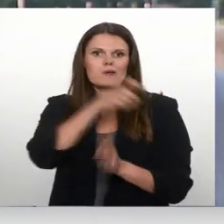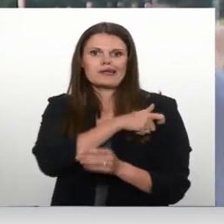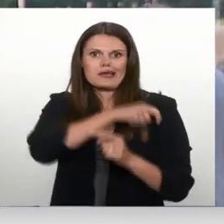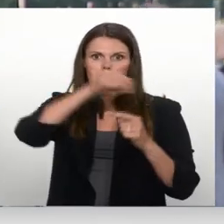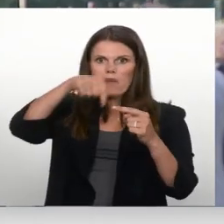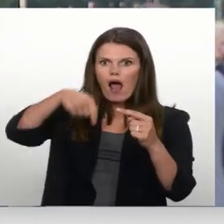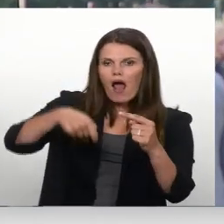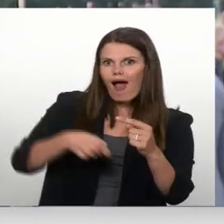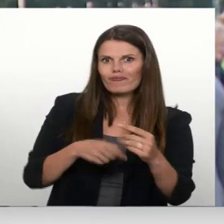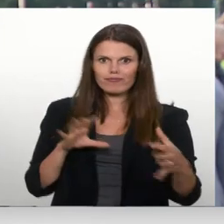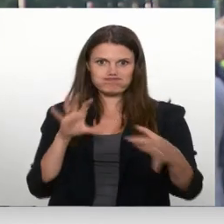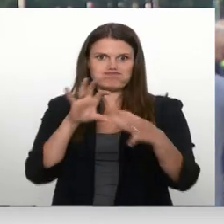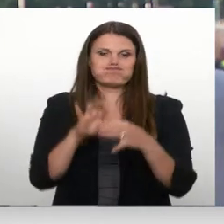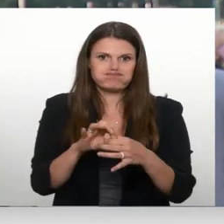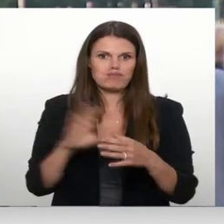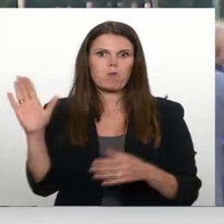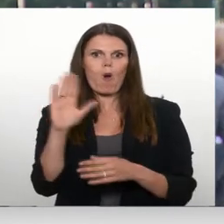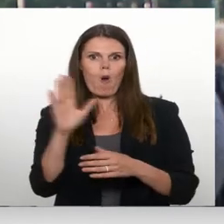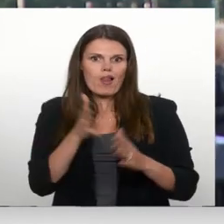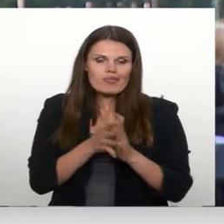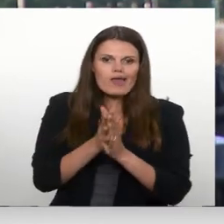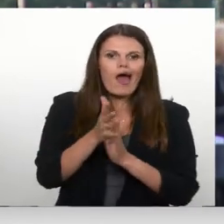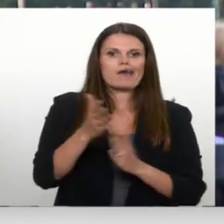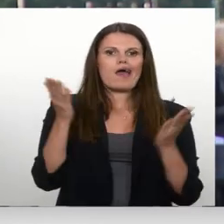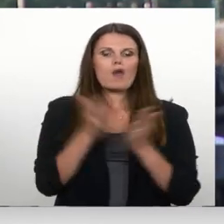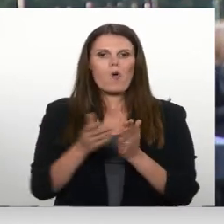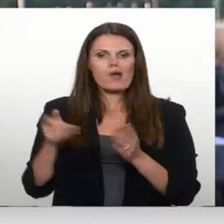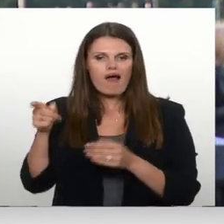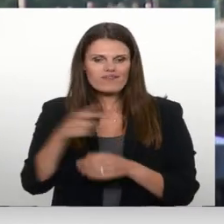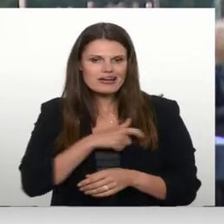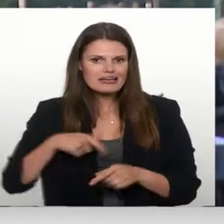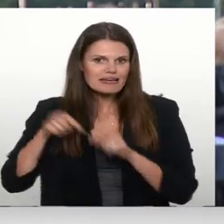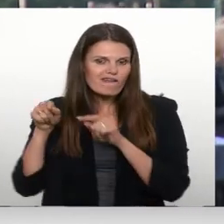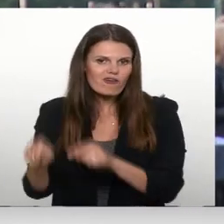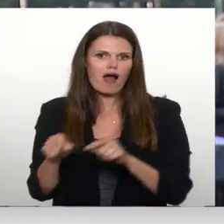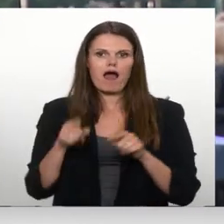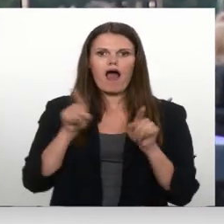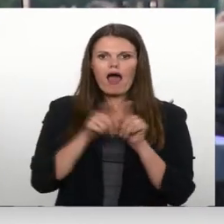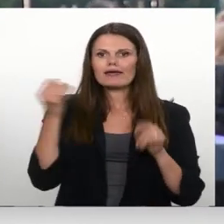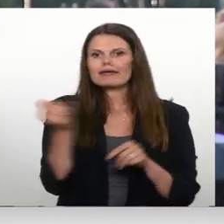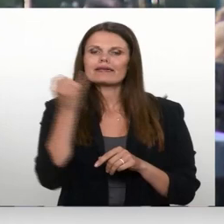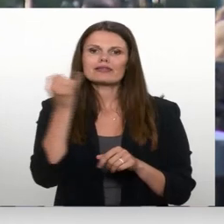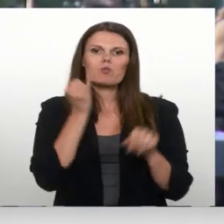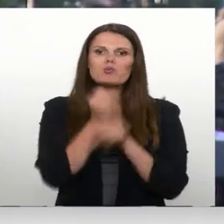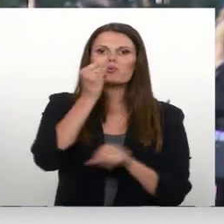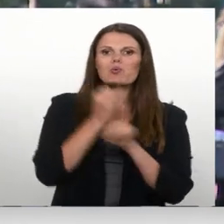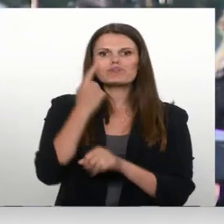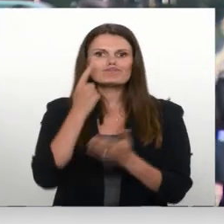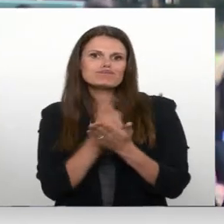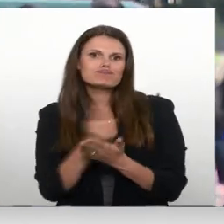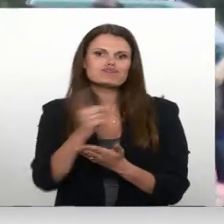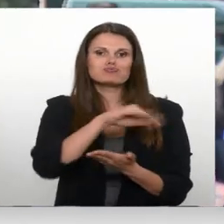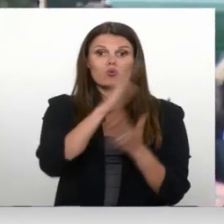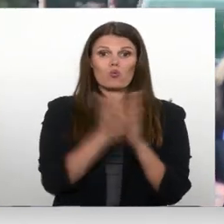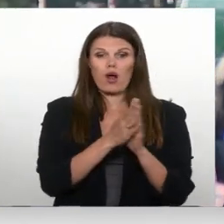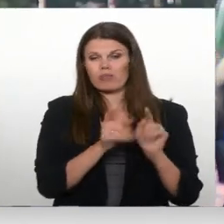citu milzīgu apkaimi, kas ir Baldarāja un Daugavgrīva, un paralēli šis ir ļoti interesants arī tāds turismu maršruts, jo kopumā